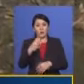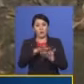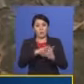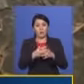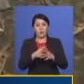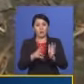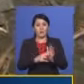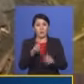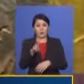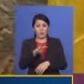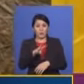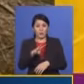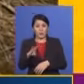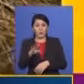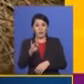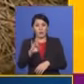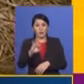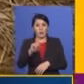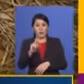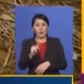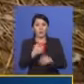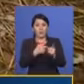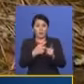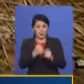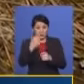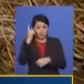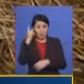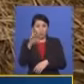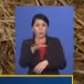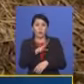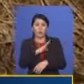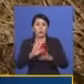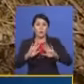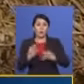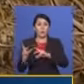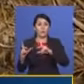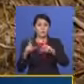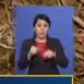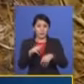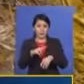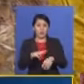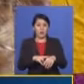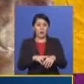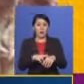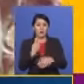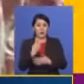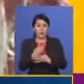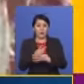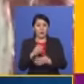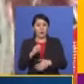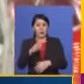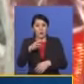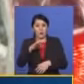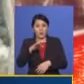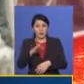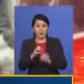ауылынан шамамен 8 километр жерде Сібір елігі атылғаны туралы хабарлама түседі. Оқиға орнына полиция қызметкерлері барып, еліктің